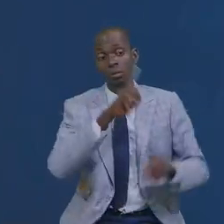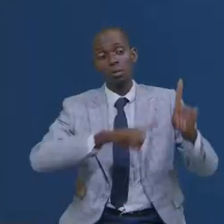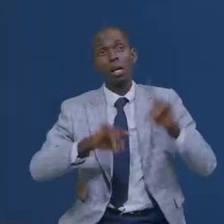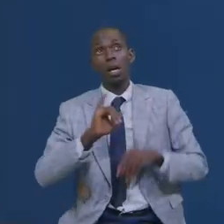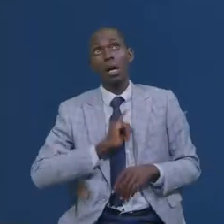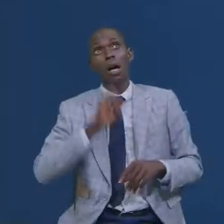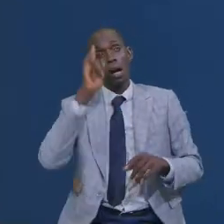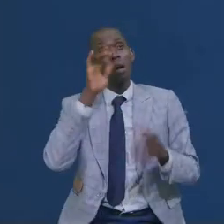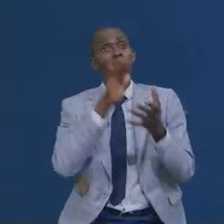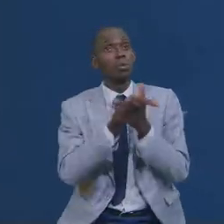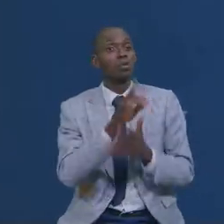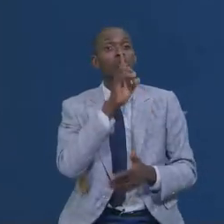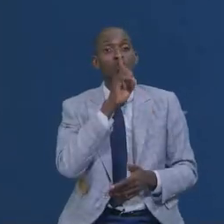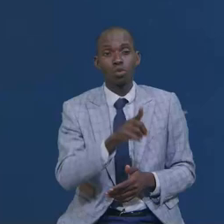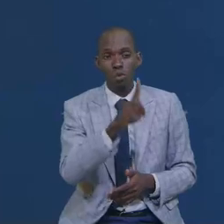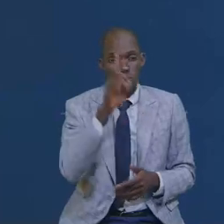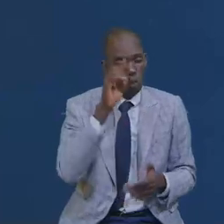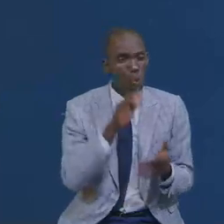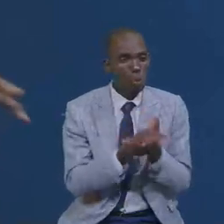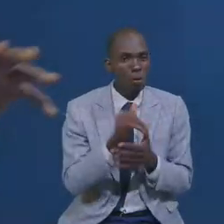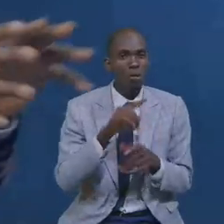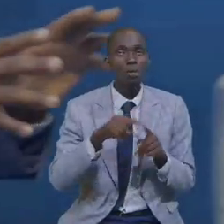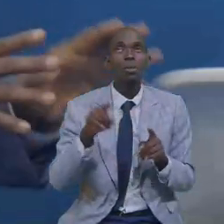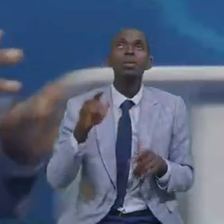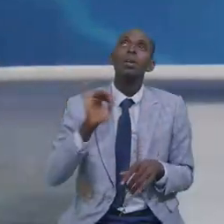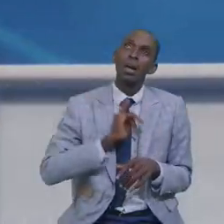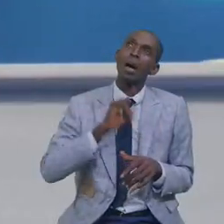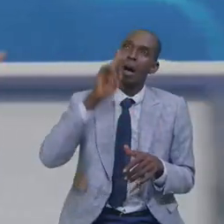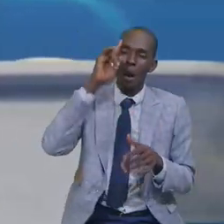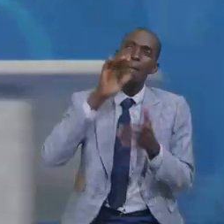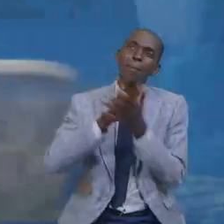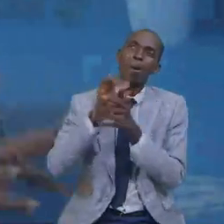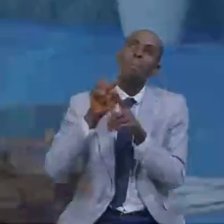il a dit viens au secours de mon incrédulité